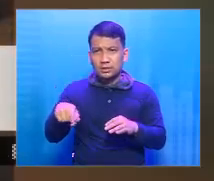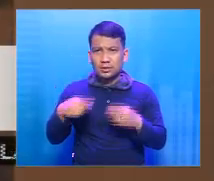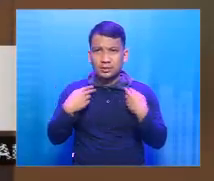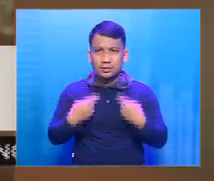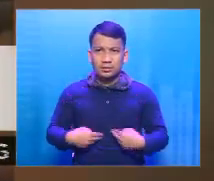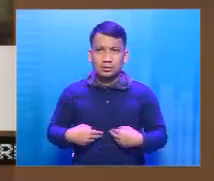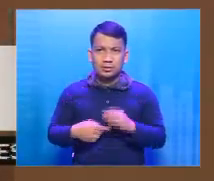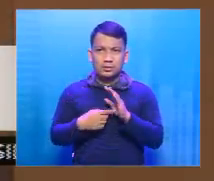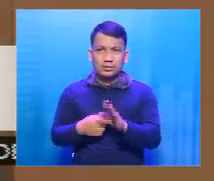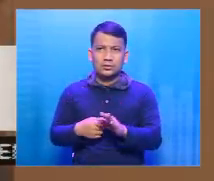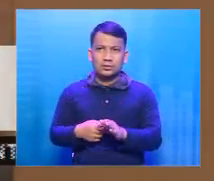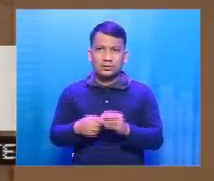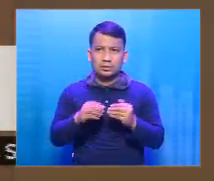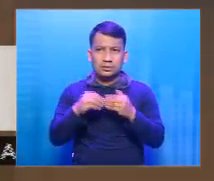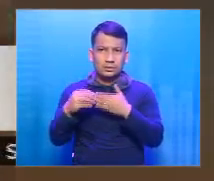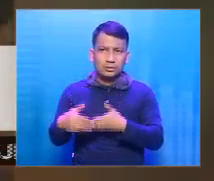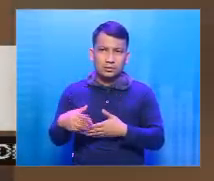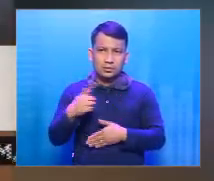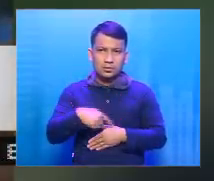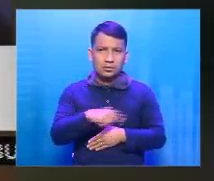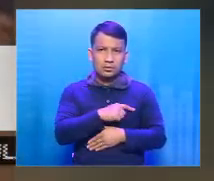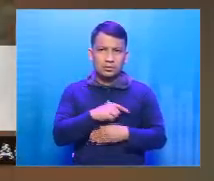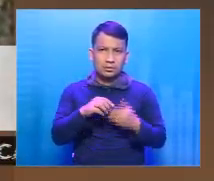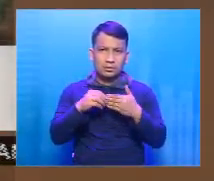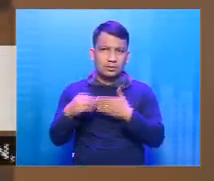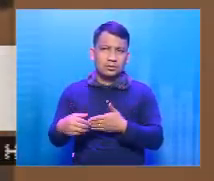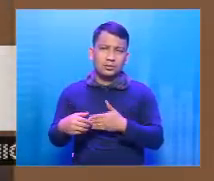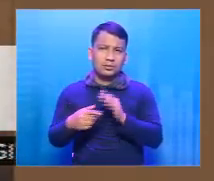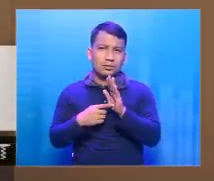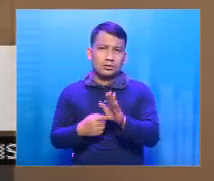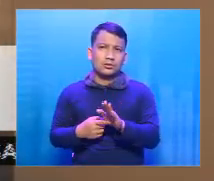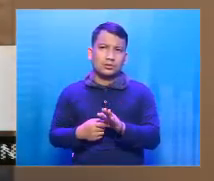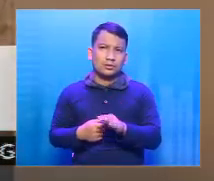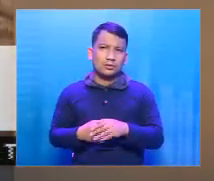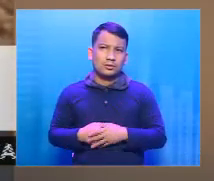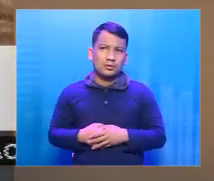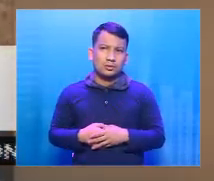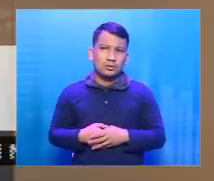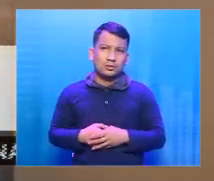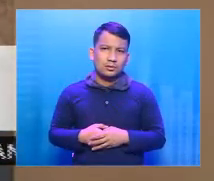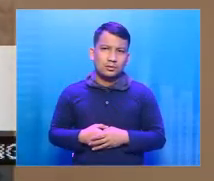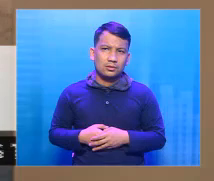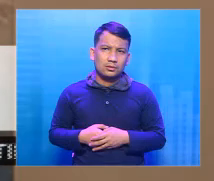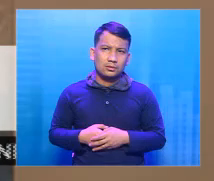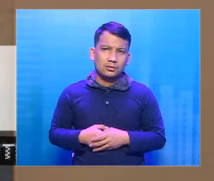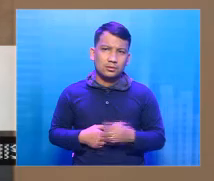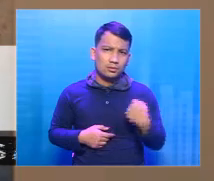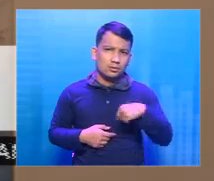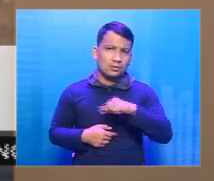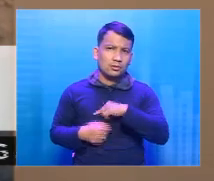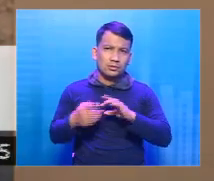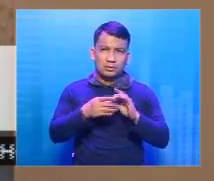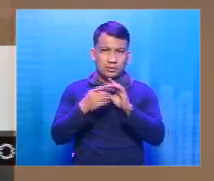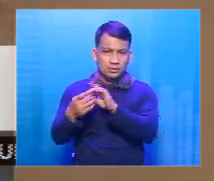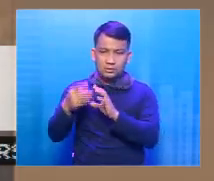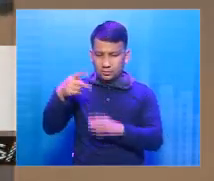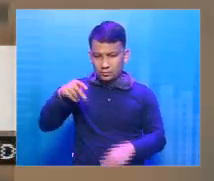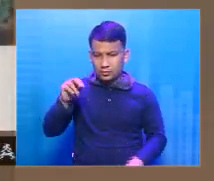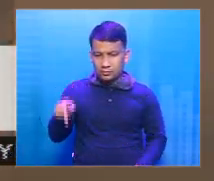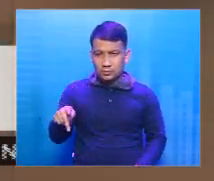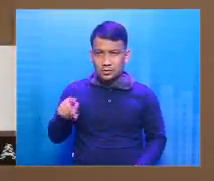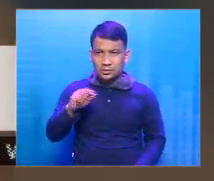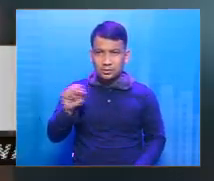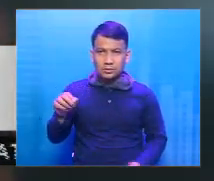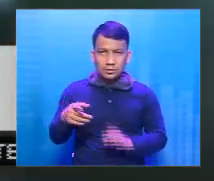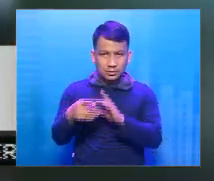ng sibilyan. Hindi po kami kalaban niyo. We are not enemy. We are not enemy. We are allied forces of the PNP and at the same